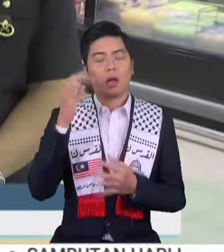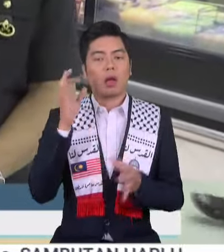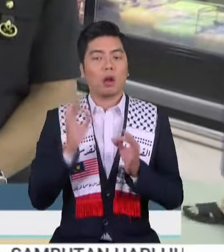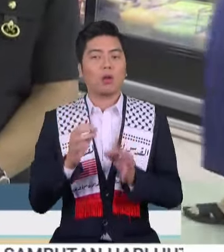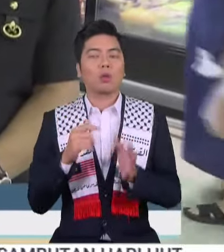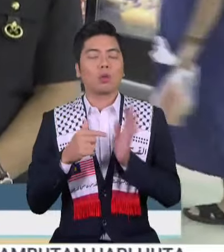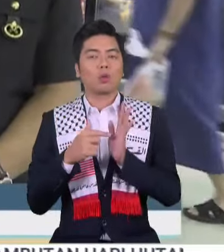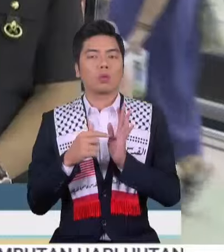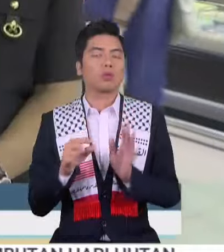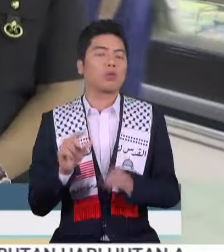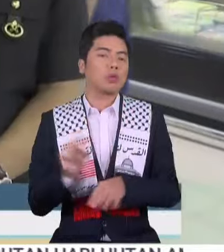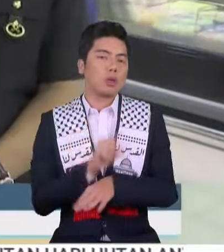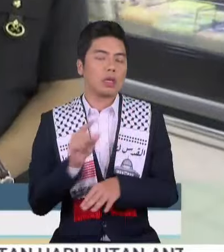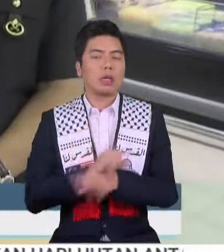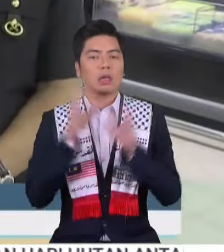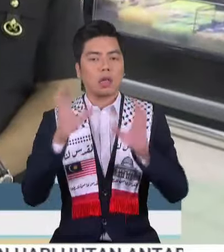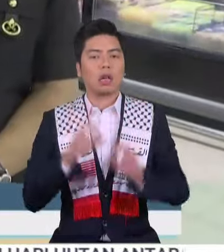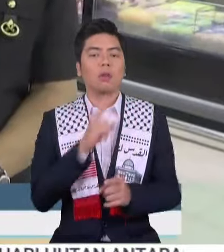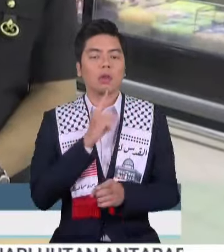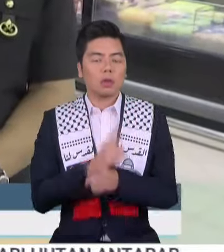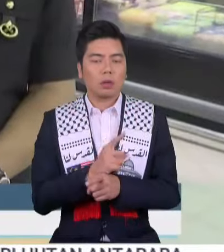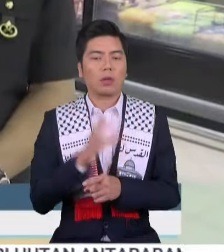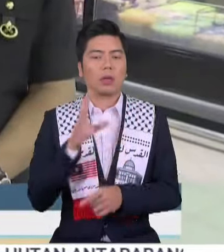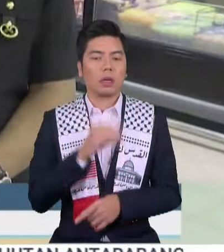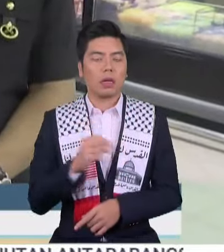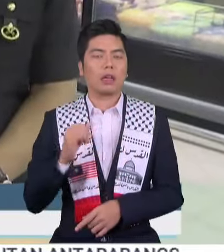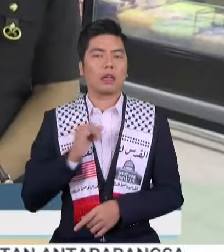gunakan saluran yang betul dan saya jamin kami akan